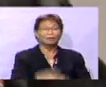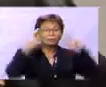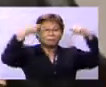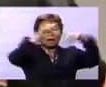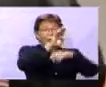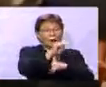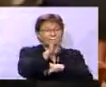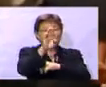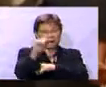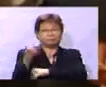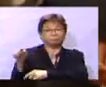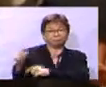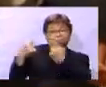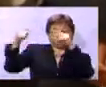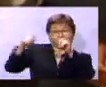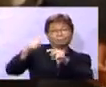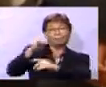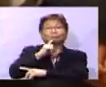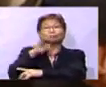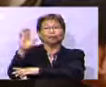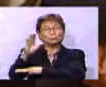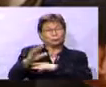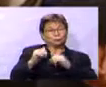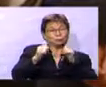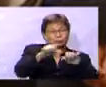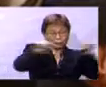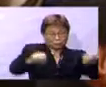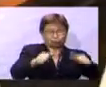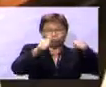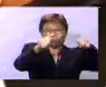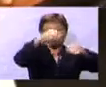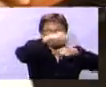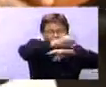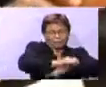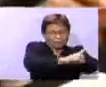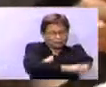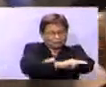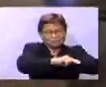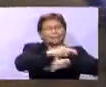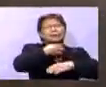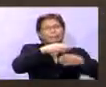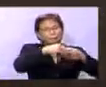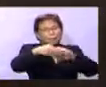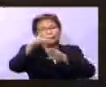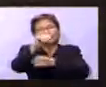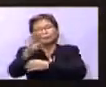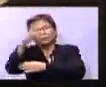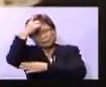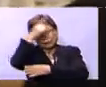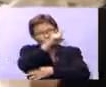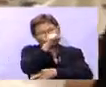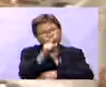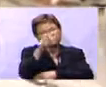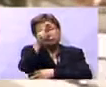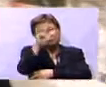Kejayaan MBI katanya merupakan manifestasi keberkesanan sistem yang diamalkan dalam negeri yang dipimpin Menteri Besar Datuk Seri Dr.